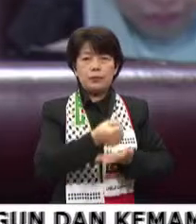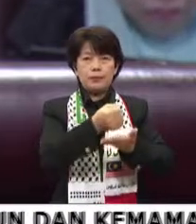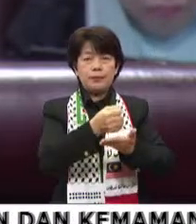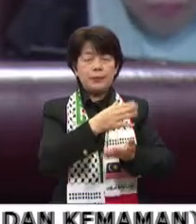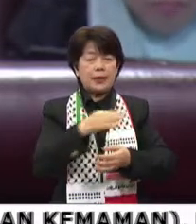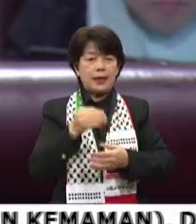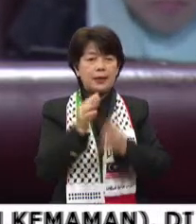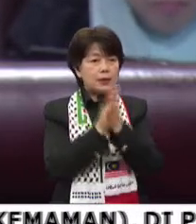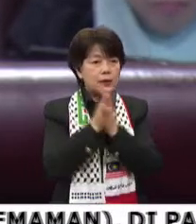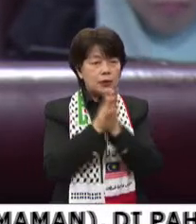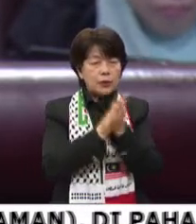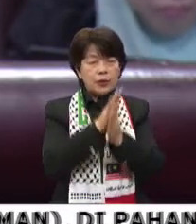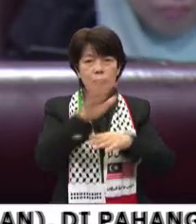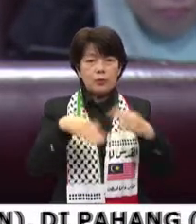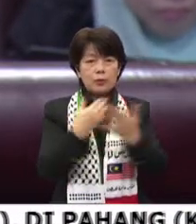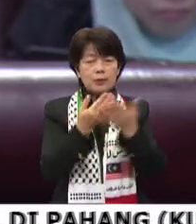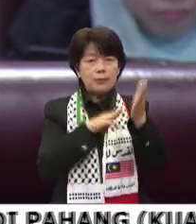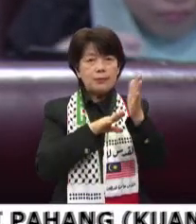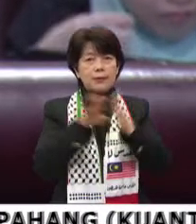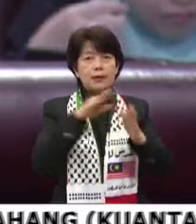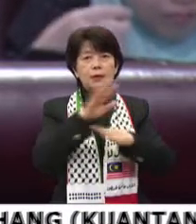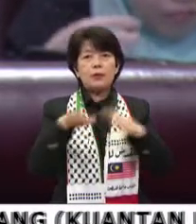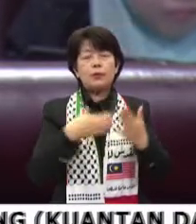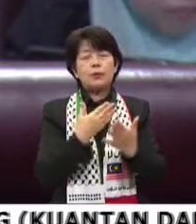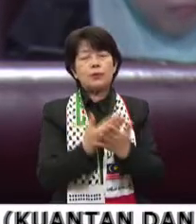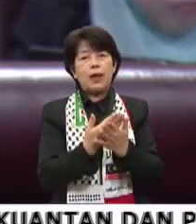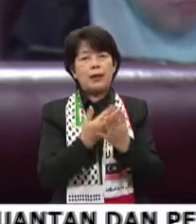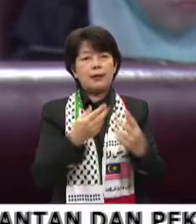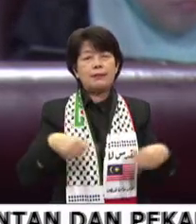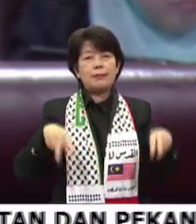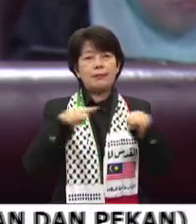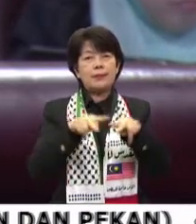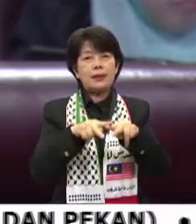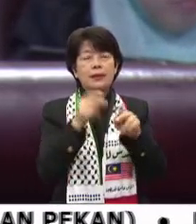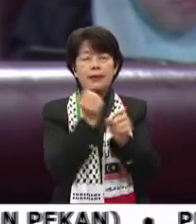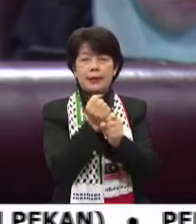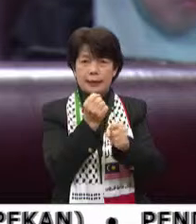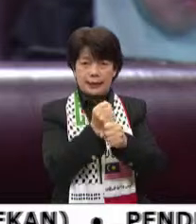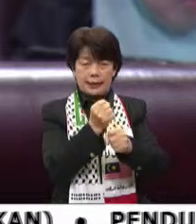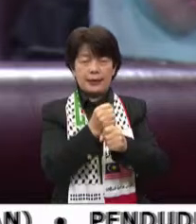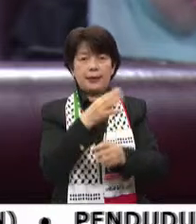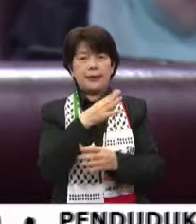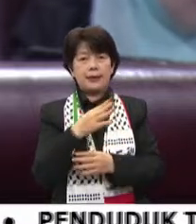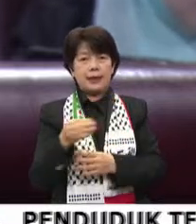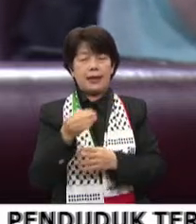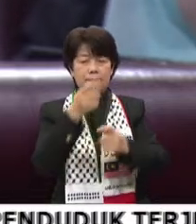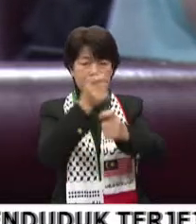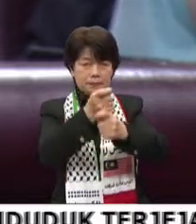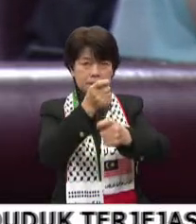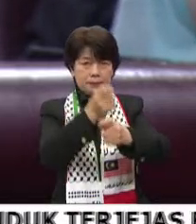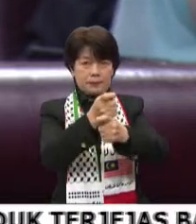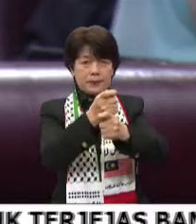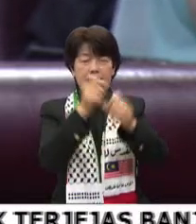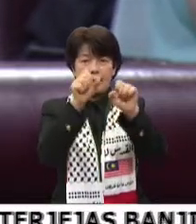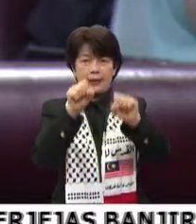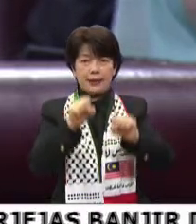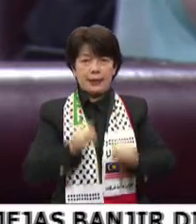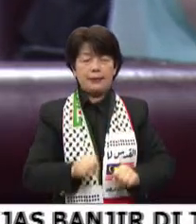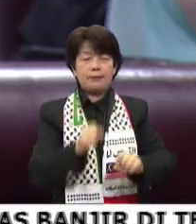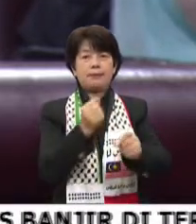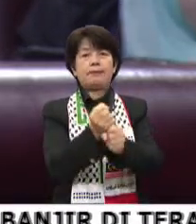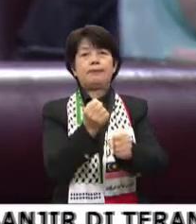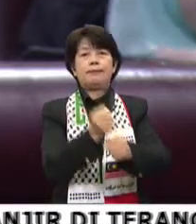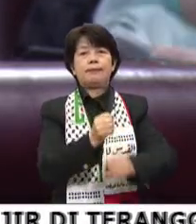inisiatif bagi meningkatkan keahlian dalam kesatuan sekerja kearap pengukuhan sistem yang menyokong pasaran buruh dan